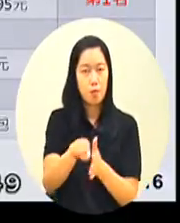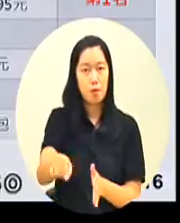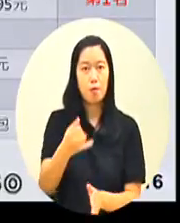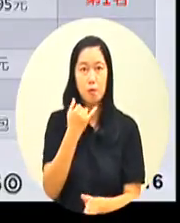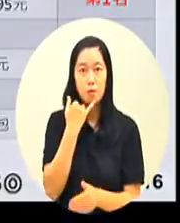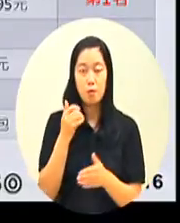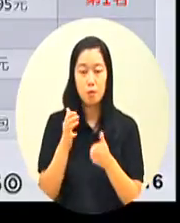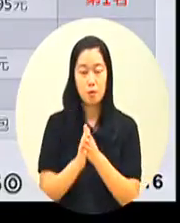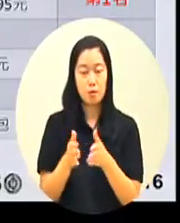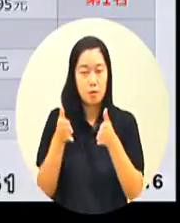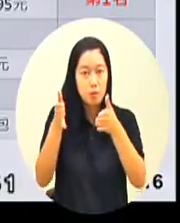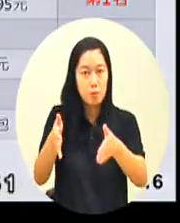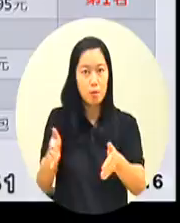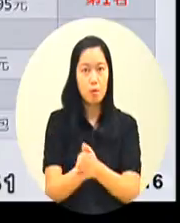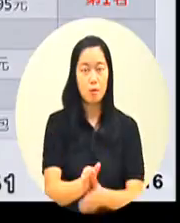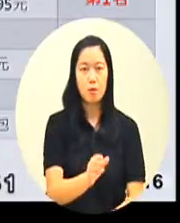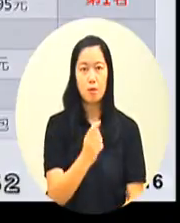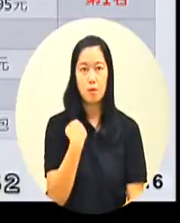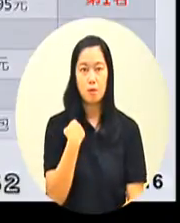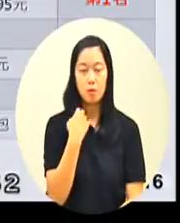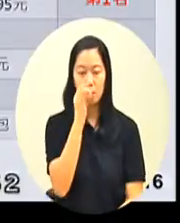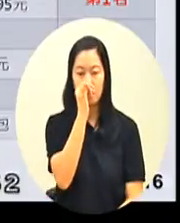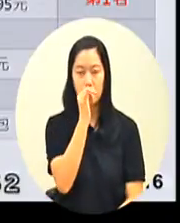些抽检的